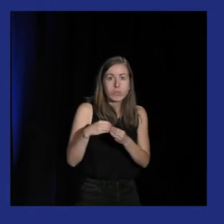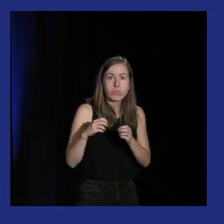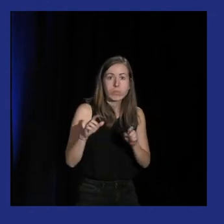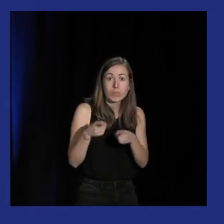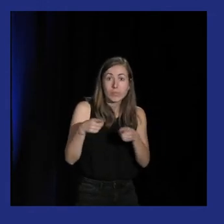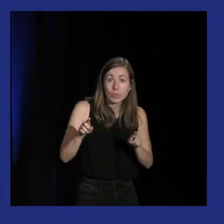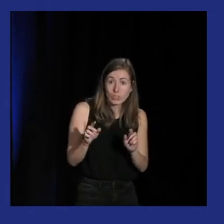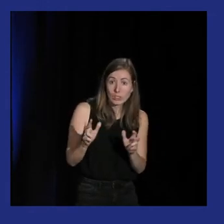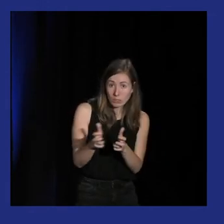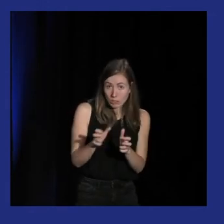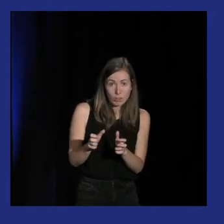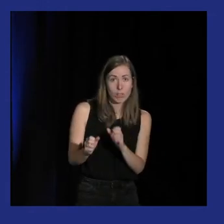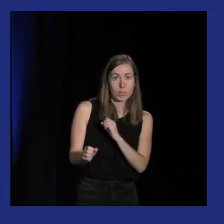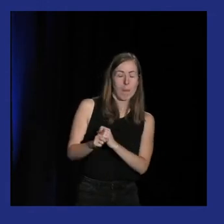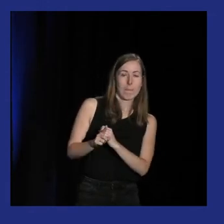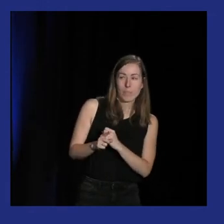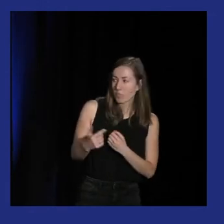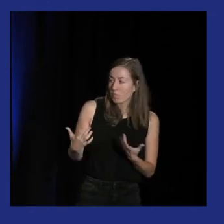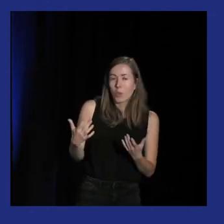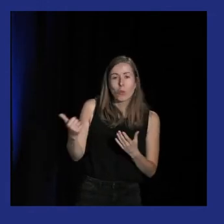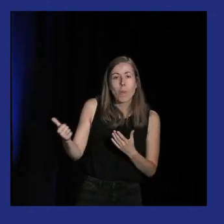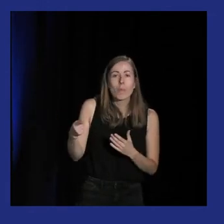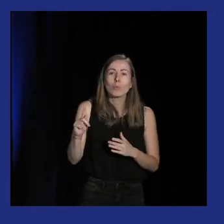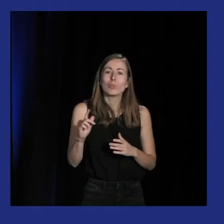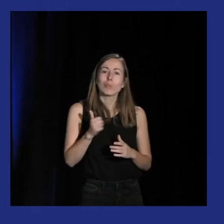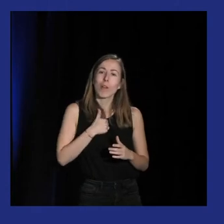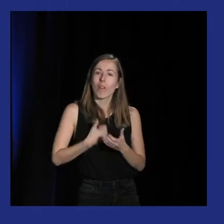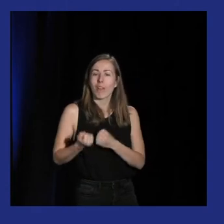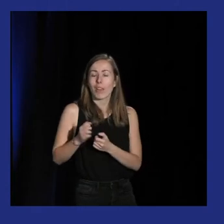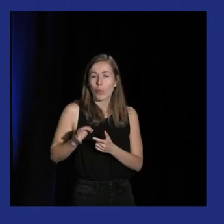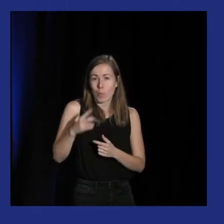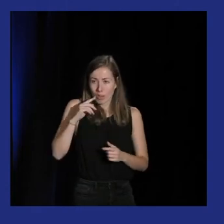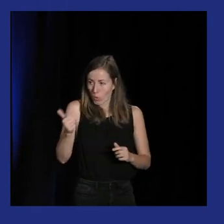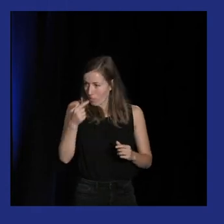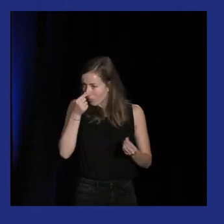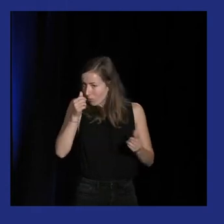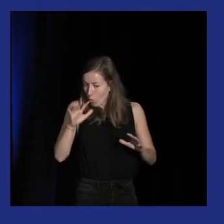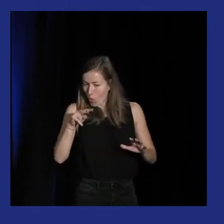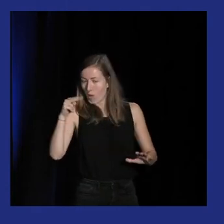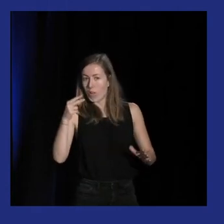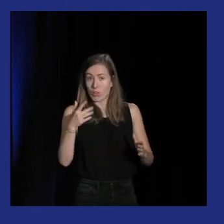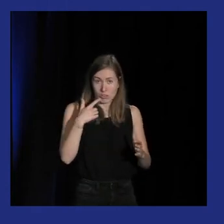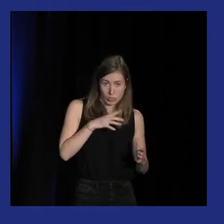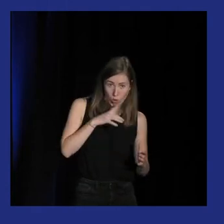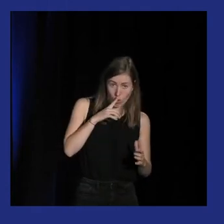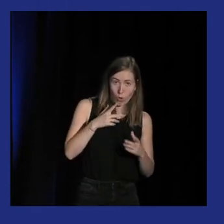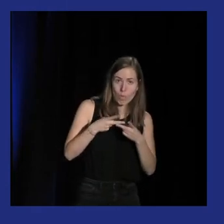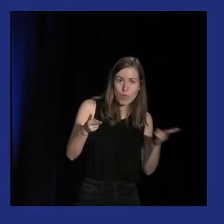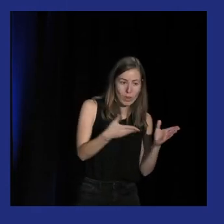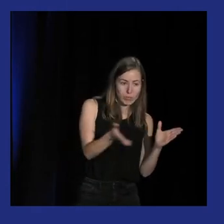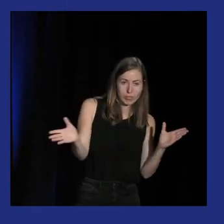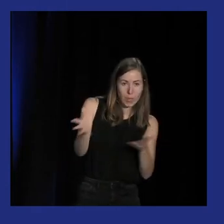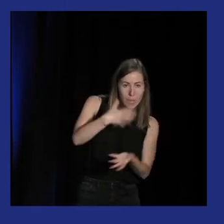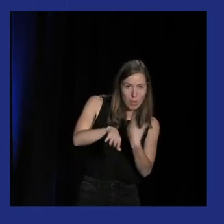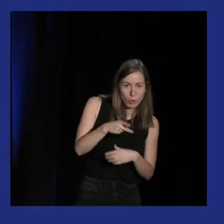mais du coup quel est ton point de vue par rapport à ces assez concerts il y a ce que d'après toi il y a vraiment un mélange des publics qui se créent grâce à ça oui